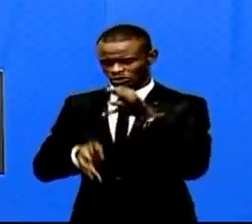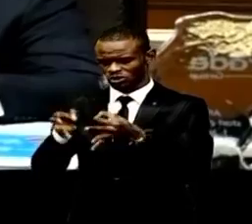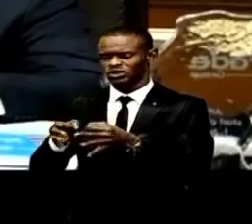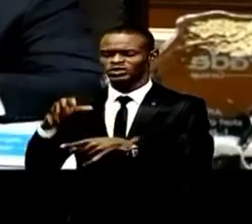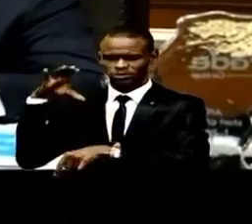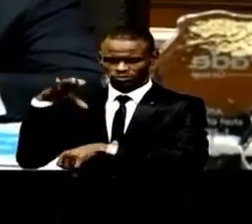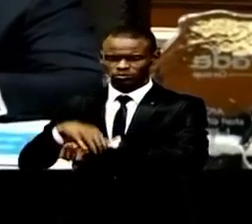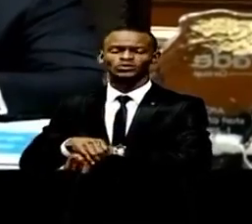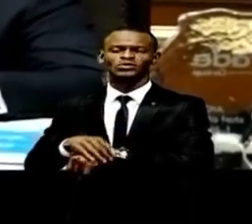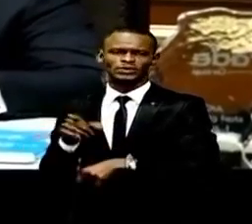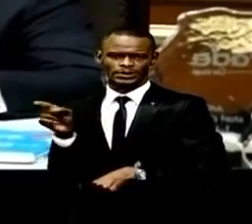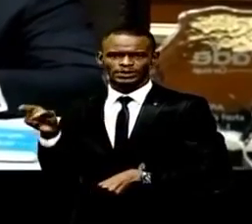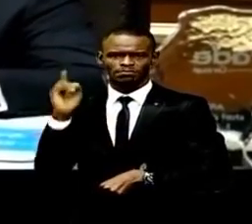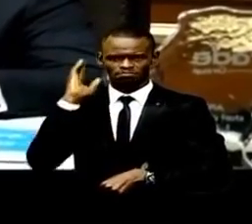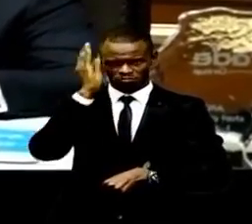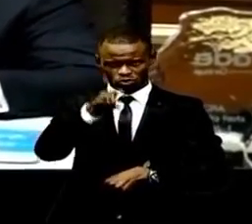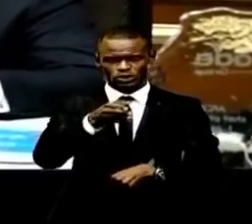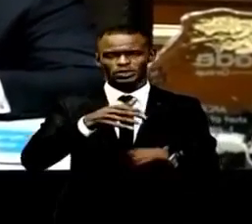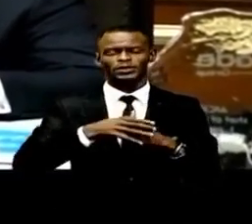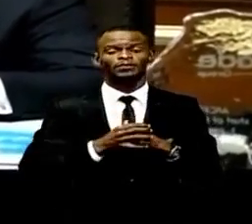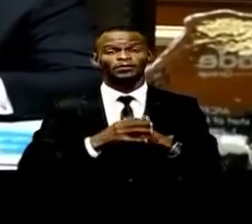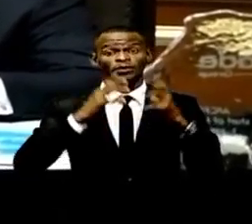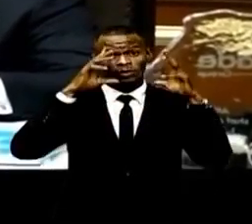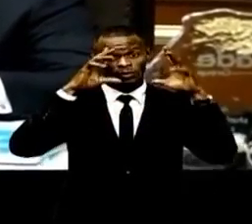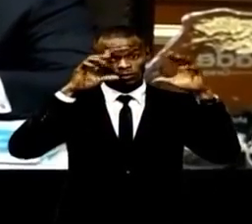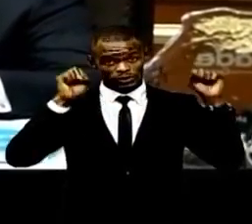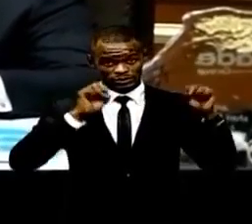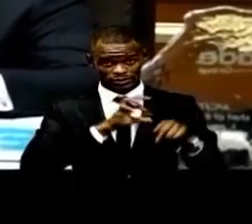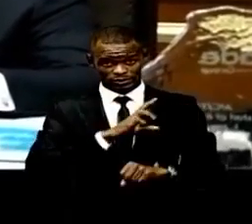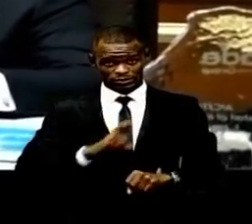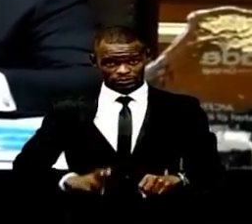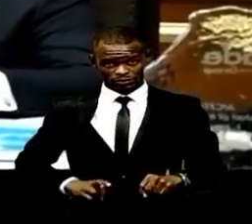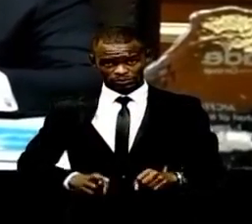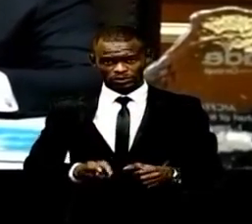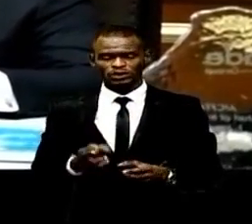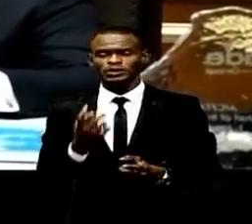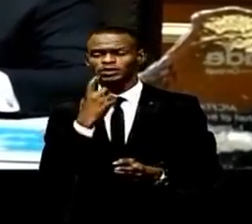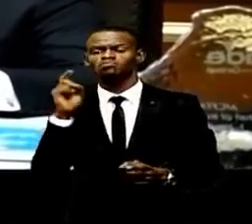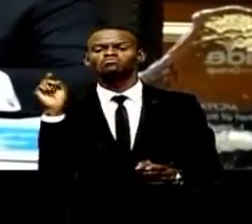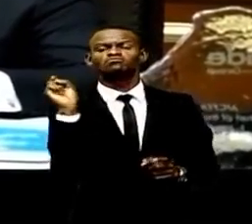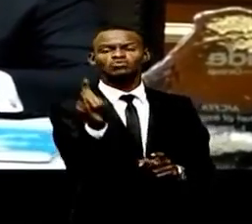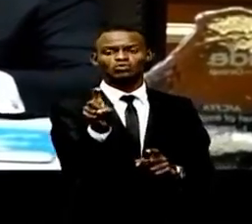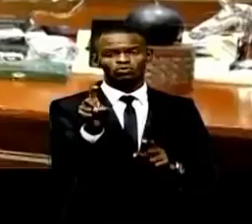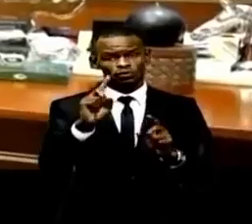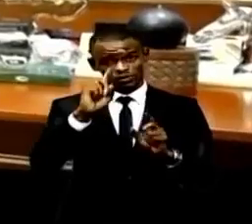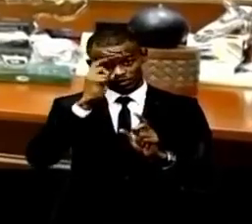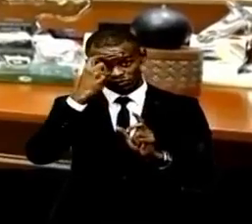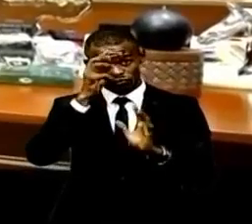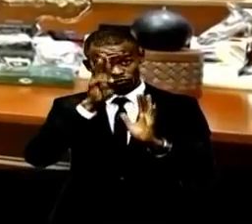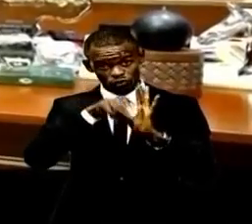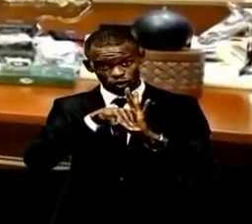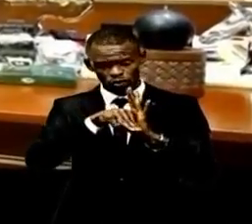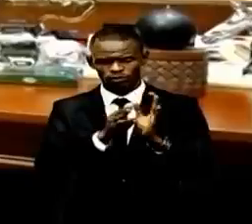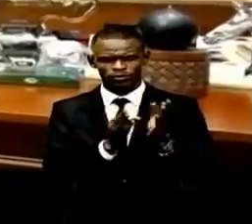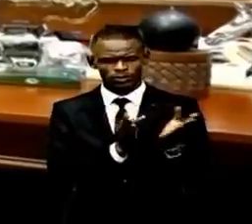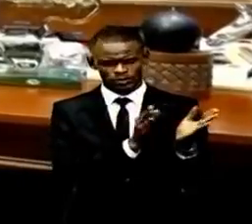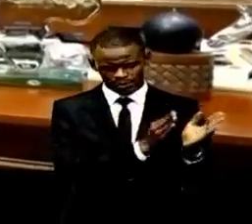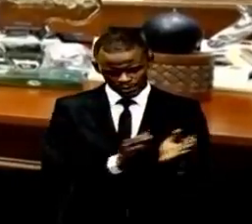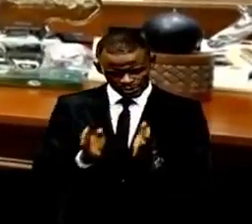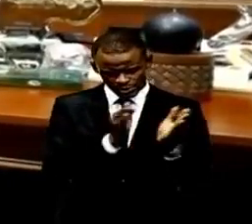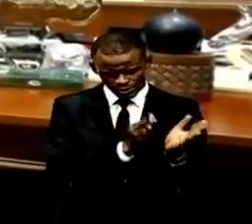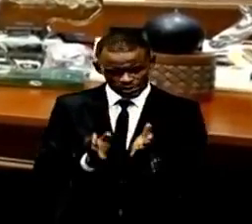l'État, a pour ce faire chargé le gouvernement à mobiliser tous les moyens nécessaires afin d'apporter à